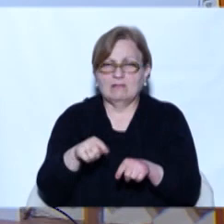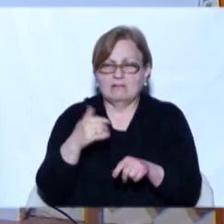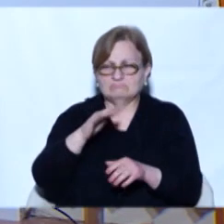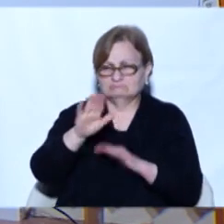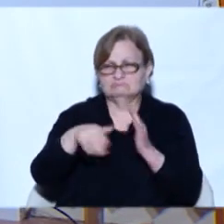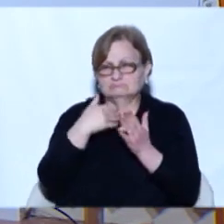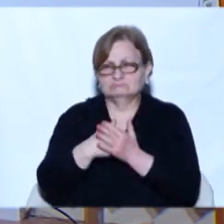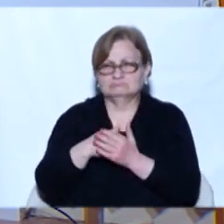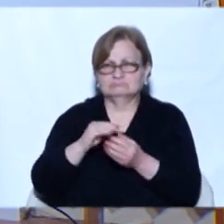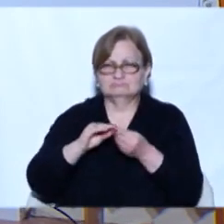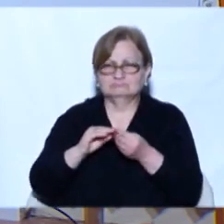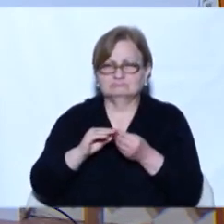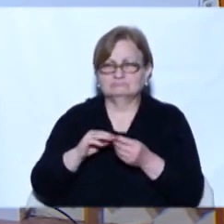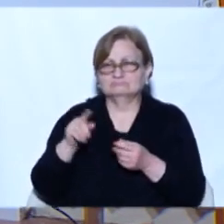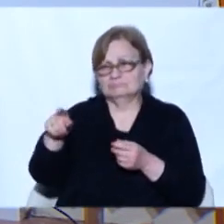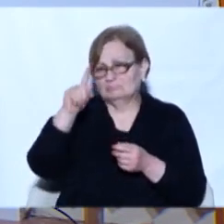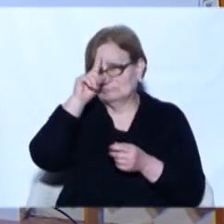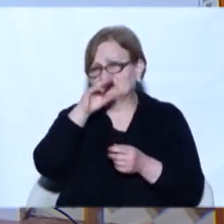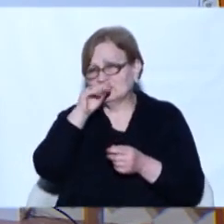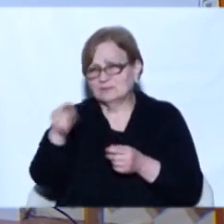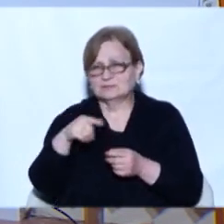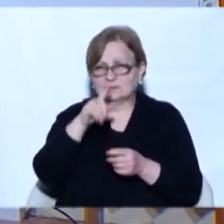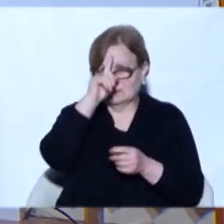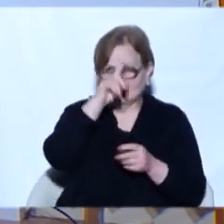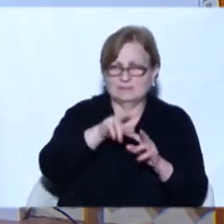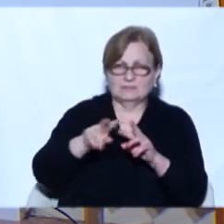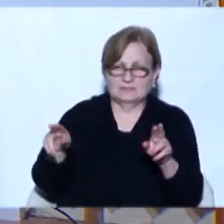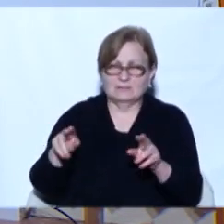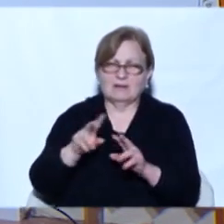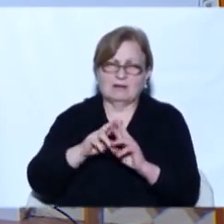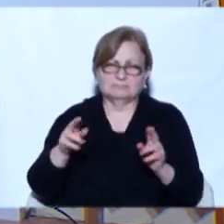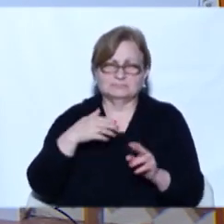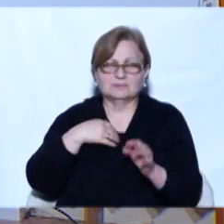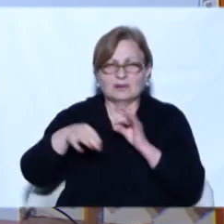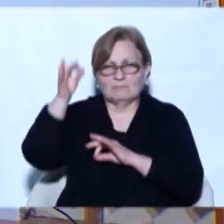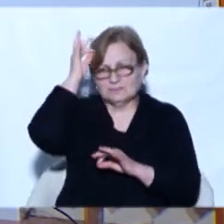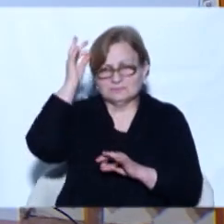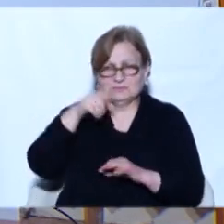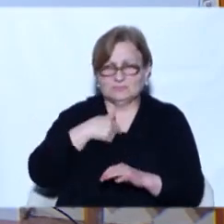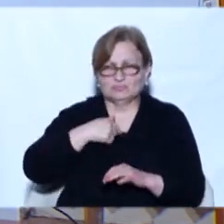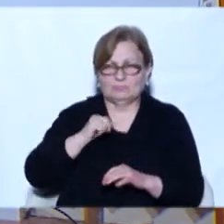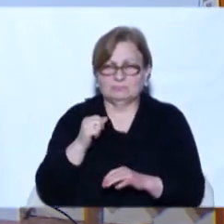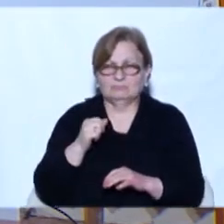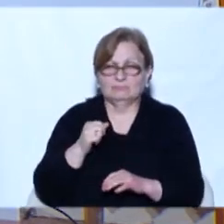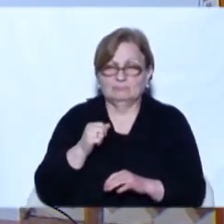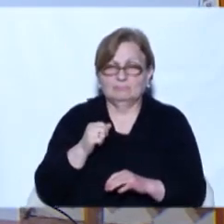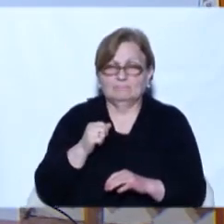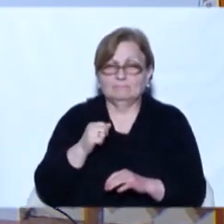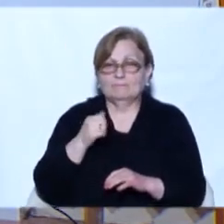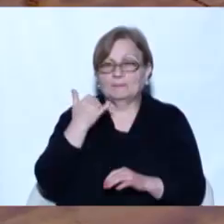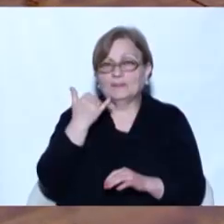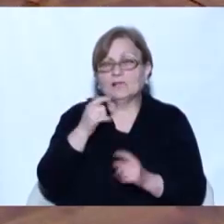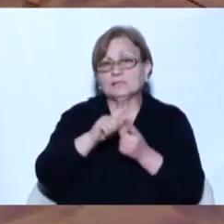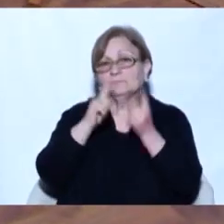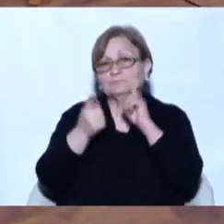ჩვენ და პიპას და ოლილეს დამეგობრებამ ჩემი და ანასტასიას დამეგობრება გამახსენა. Ახლა მე მინდა გაპიროვნებაზე